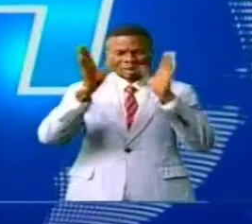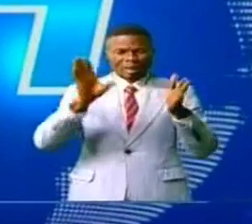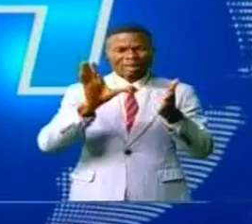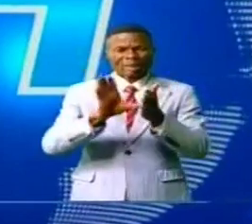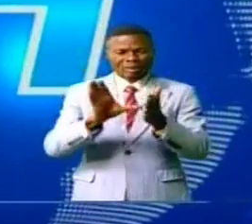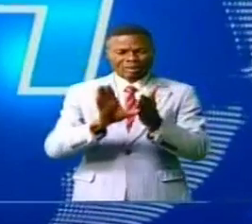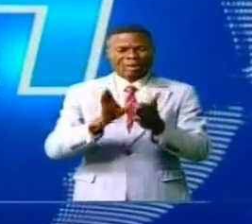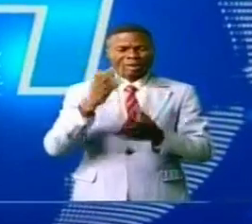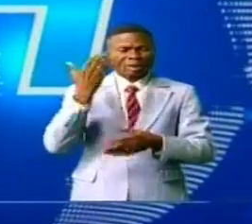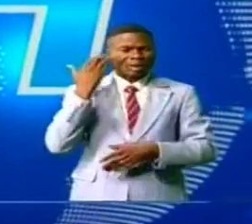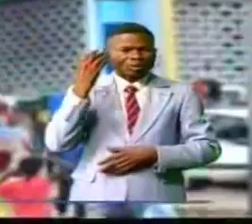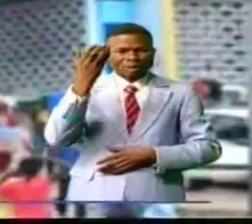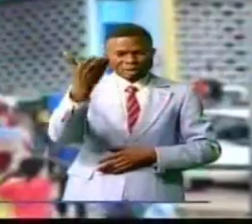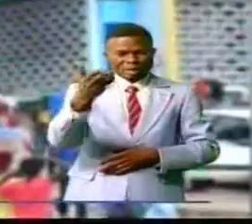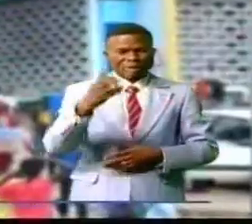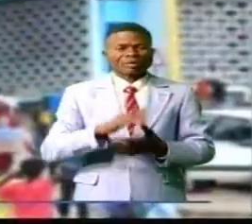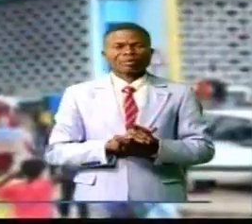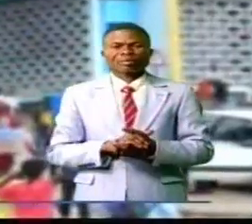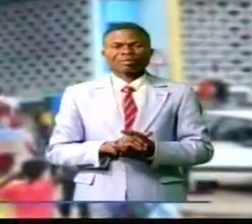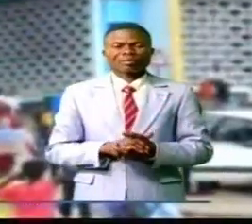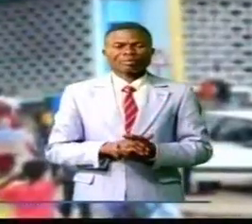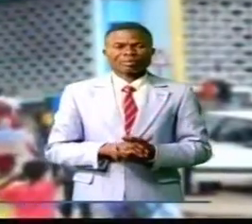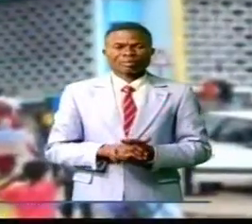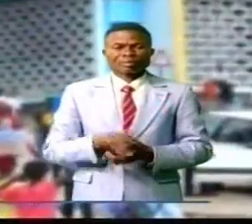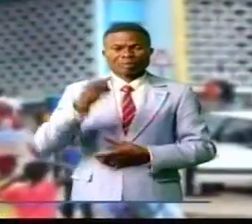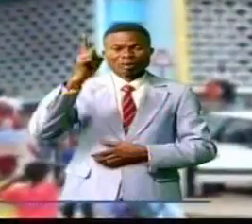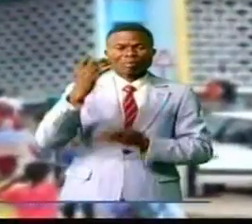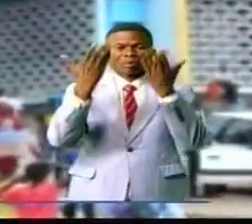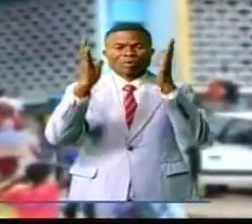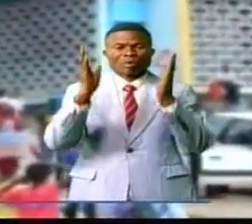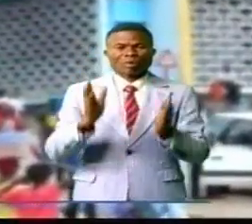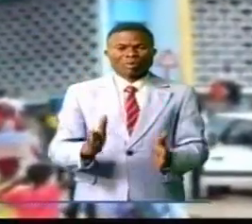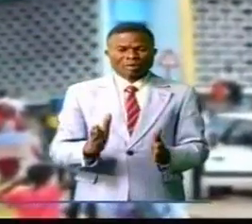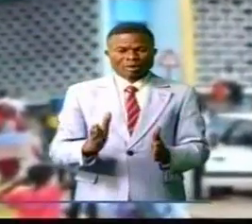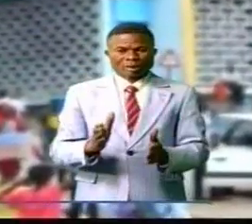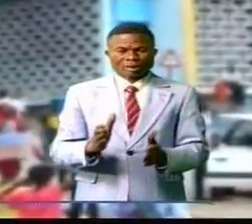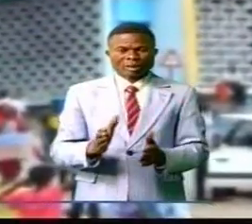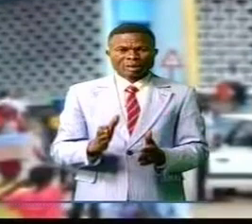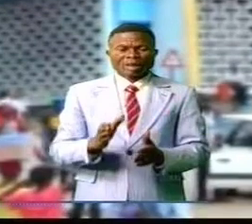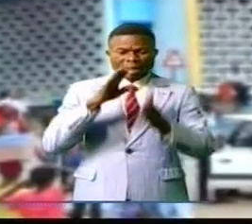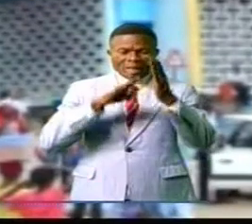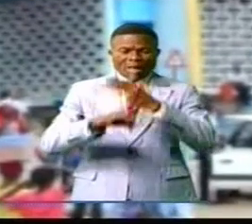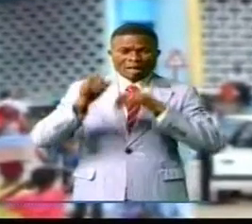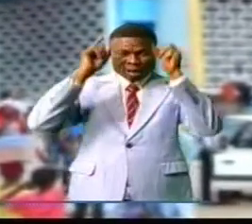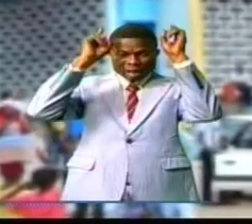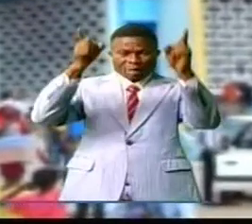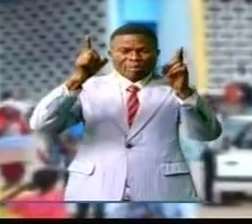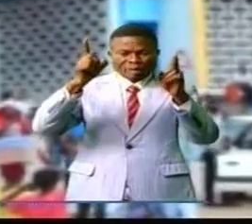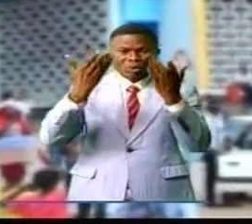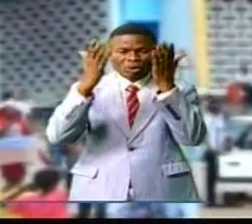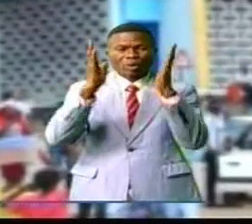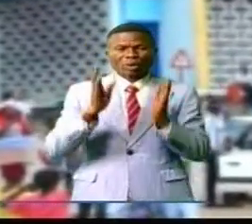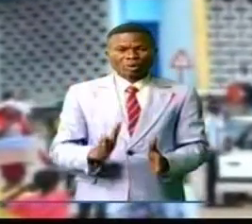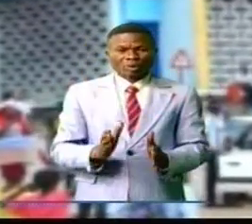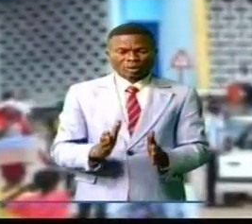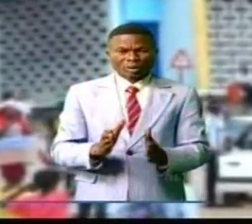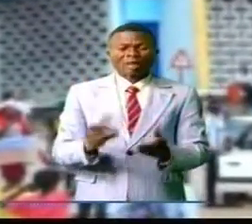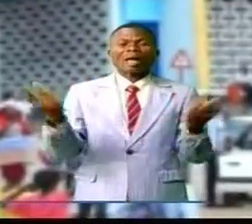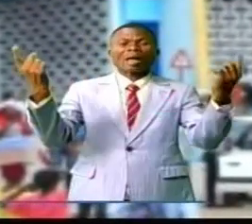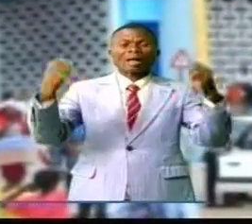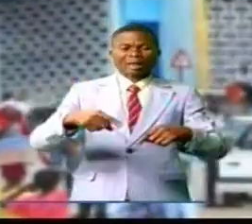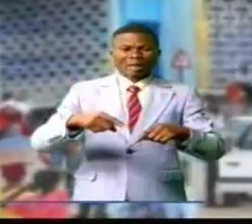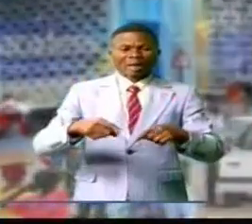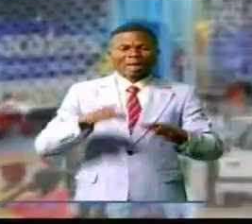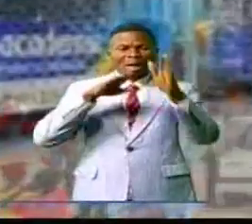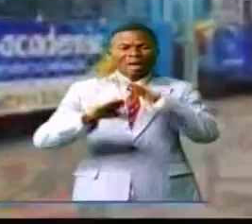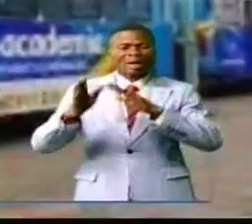micro de Rodé Panda. Est-ce que le premier étudiant pourra monter dans le bus transacadémien? À quand les relogements